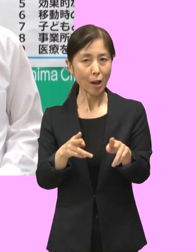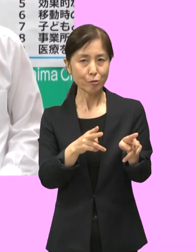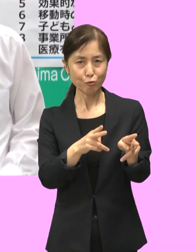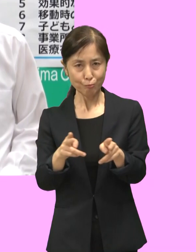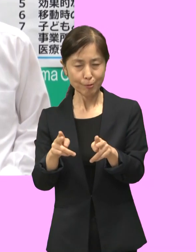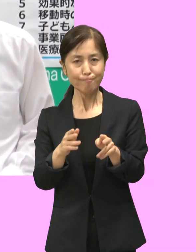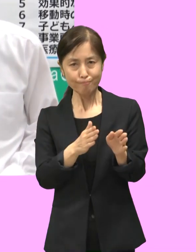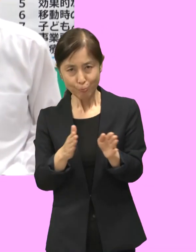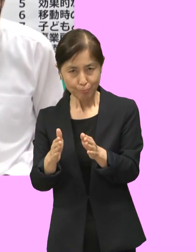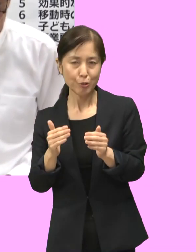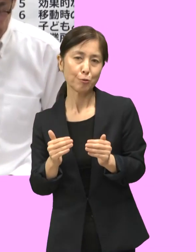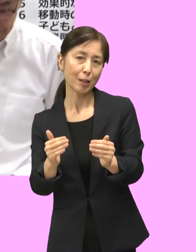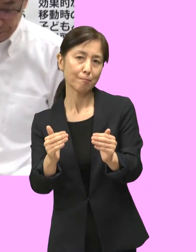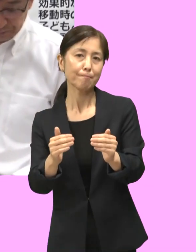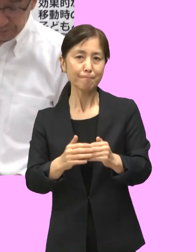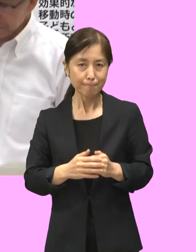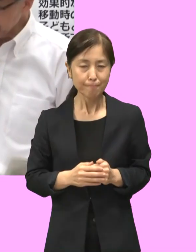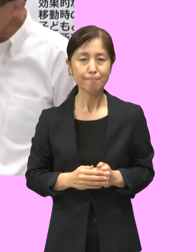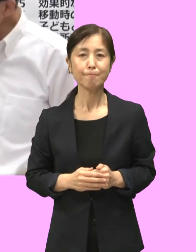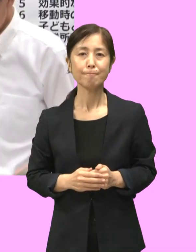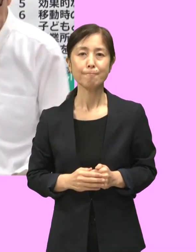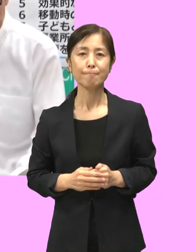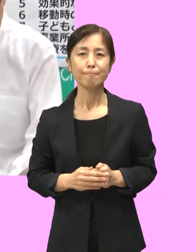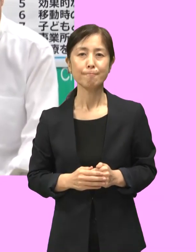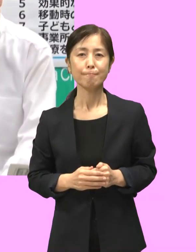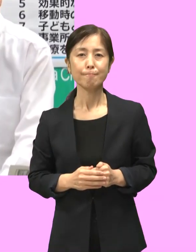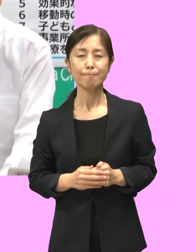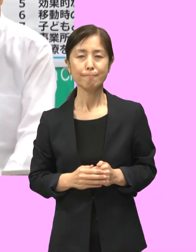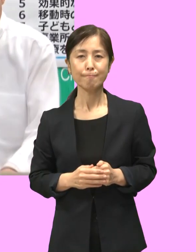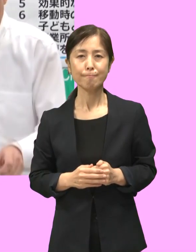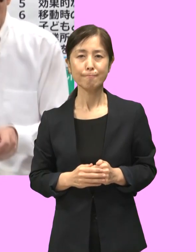ていきたいというふうに考えております。